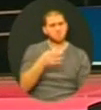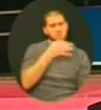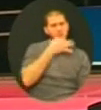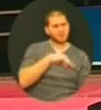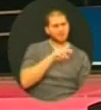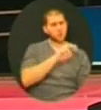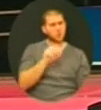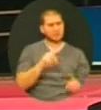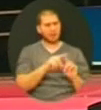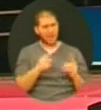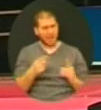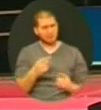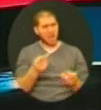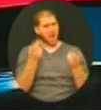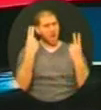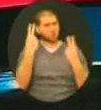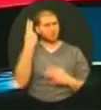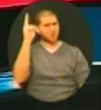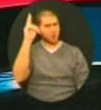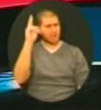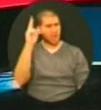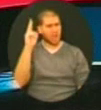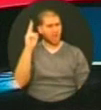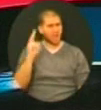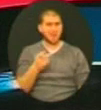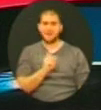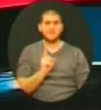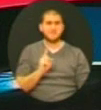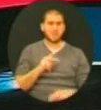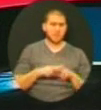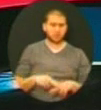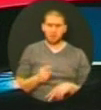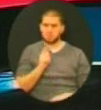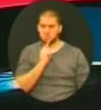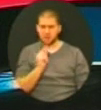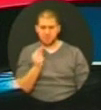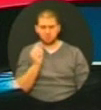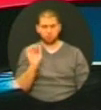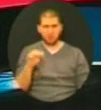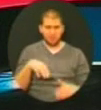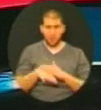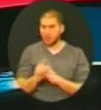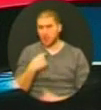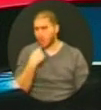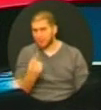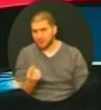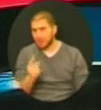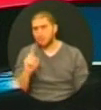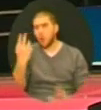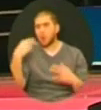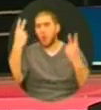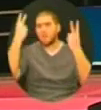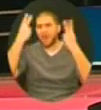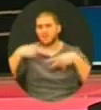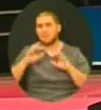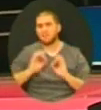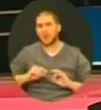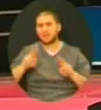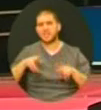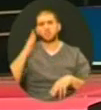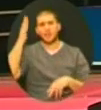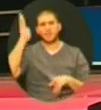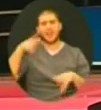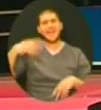נושאים אחרים שהיו חשובים, ולא נשאר כסף למנהרות. לא אמרתי את זה. לא היה להם הבנה ביש עתיד על